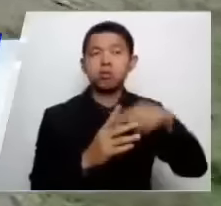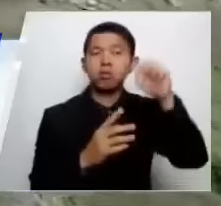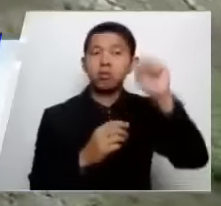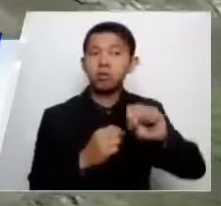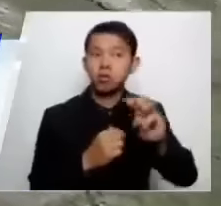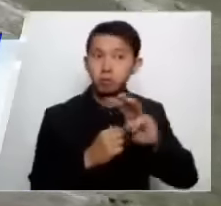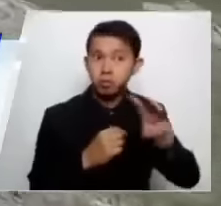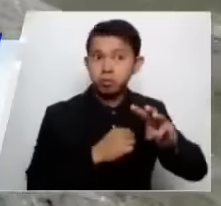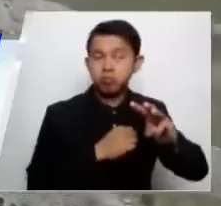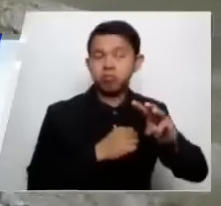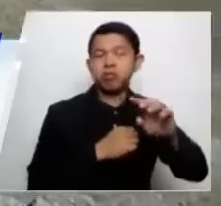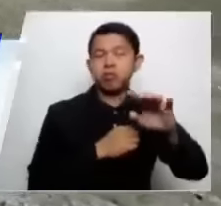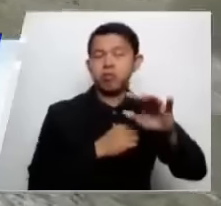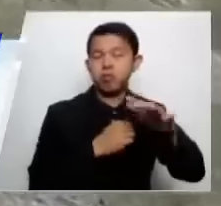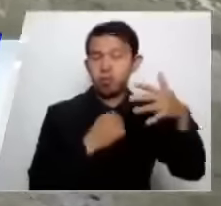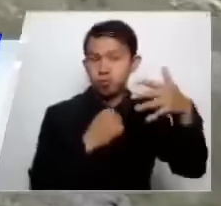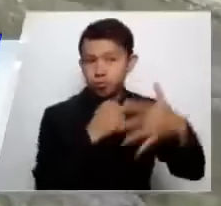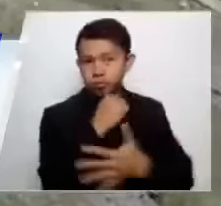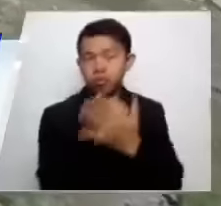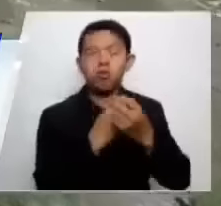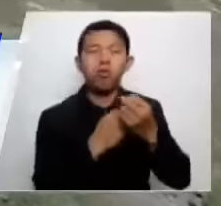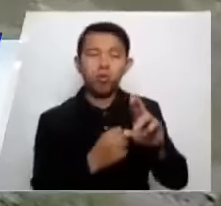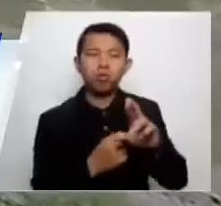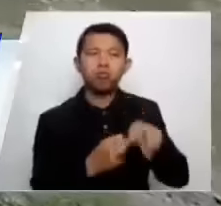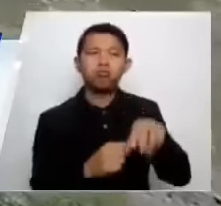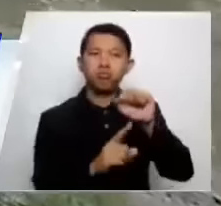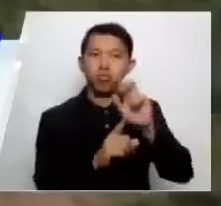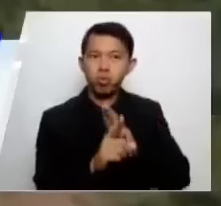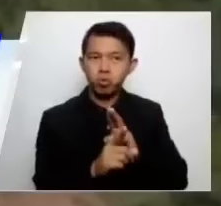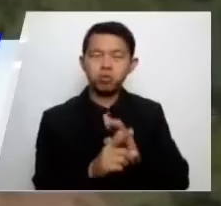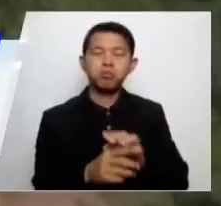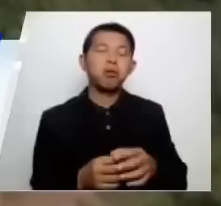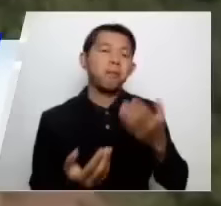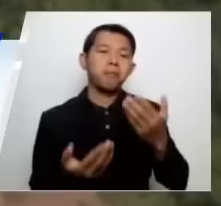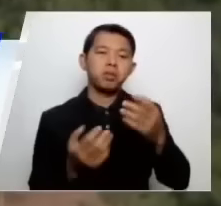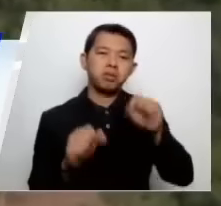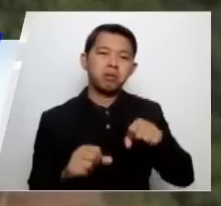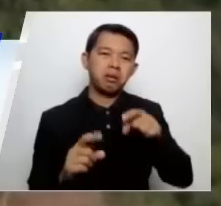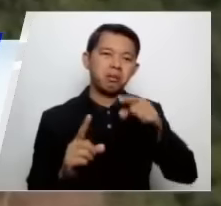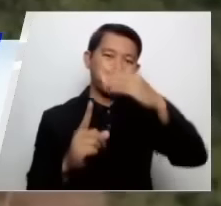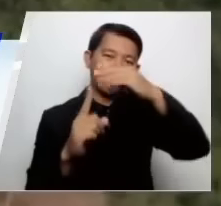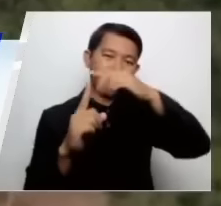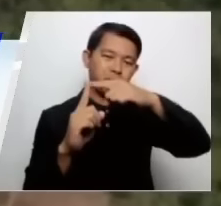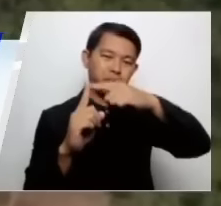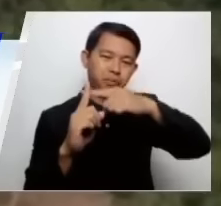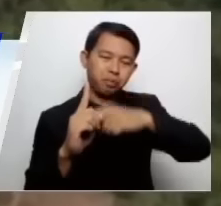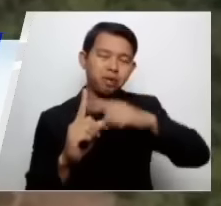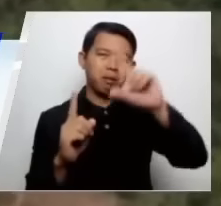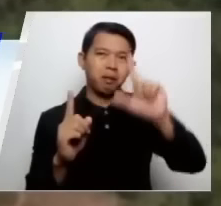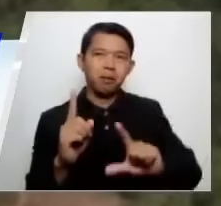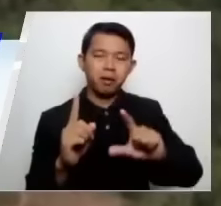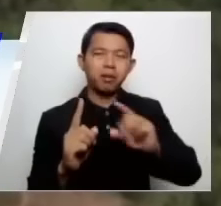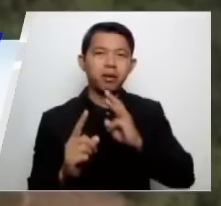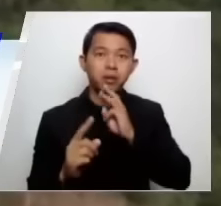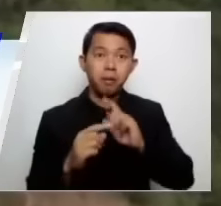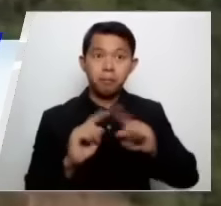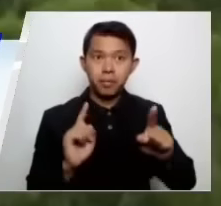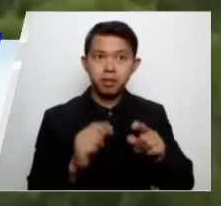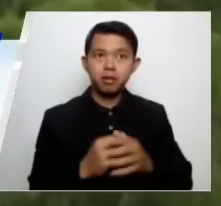or August. Maaaring ma-hit natin yung low water level. Pero nag-uusap namin yung mga